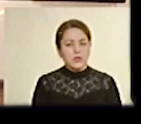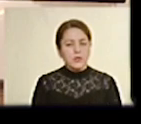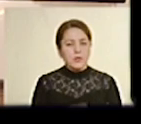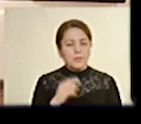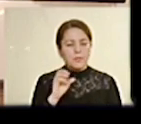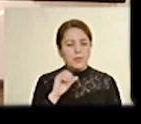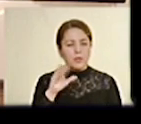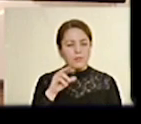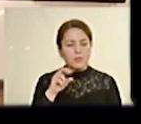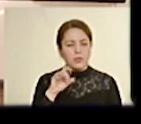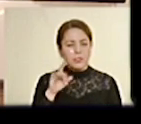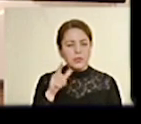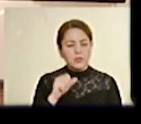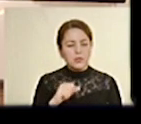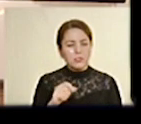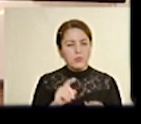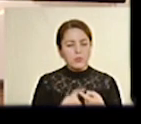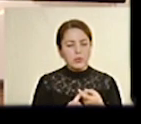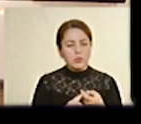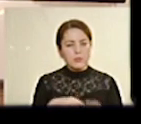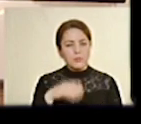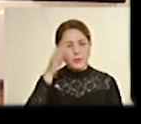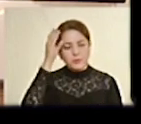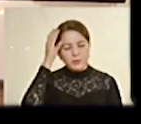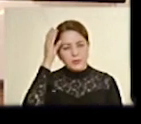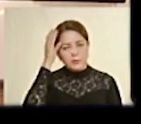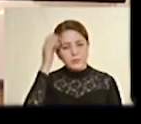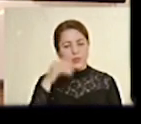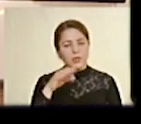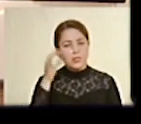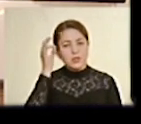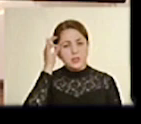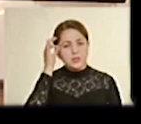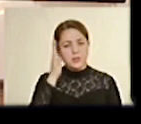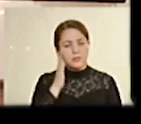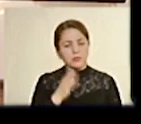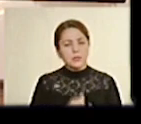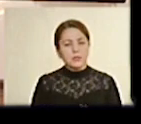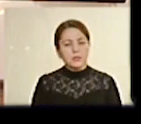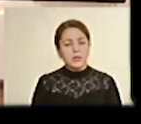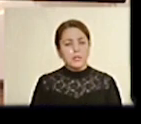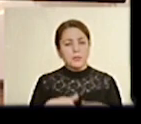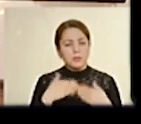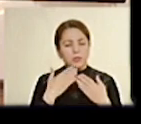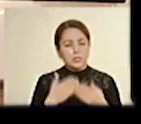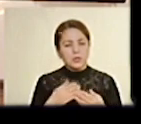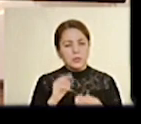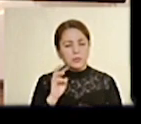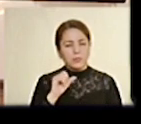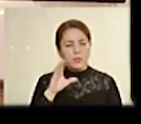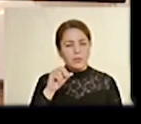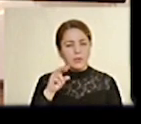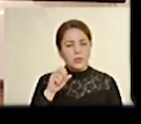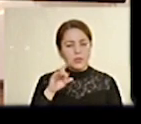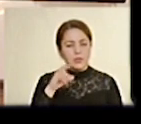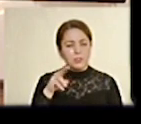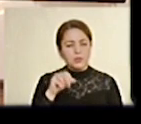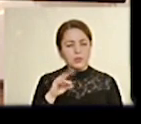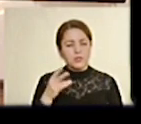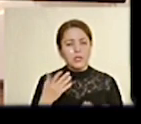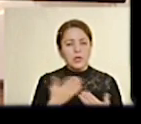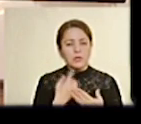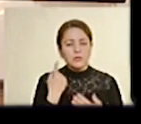mevalarga bog'liq bilimlarimizni bir eski olamiz. Quyida keltirilgan mevalardan qaysi